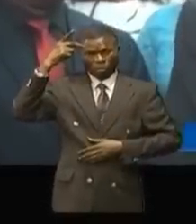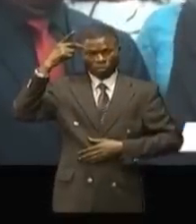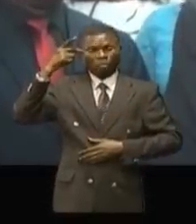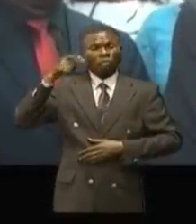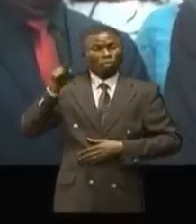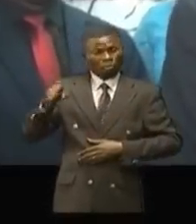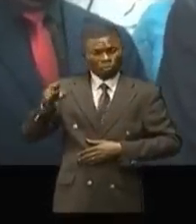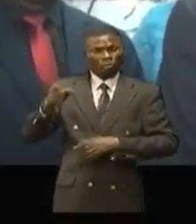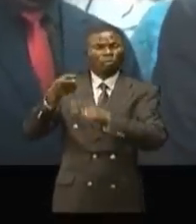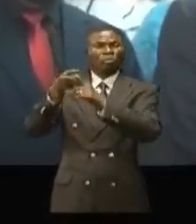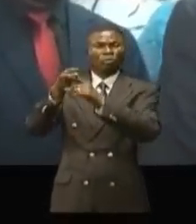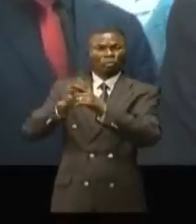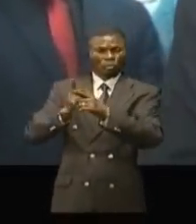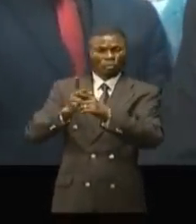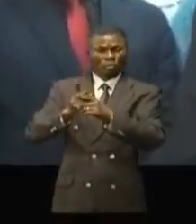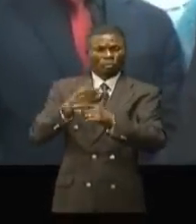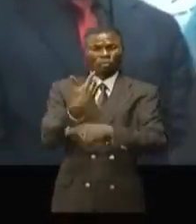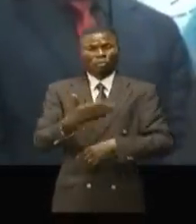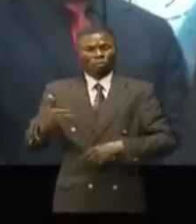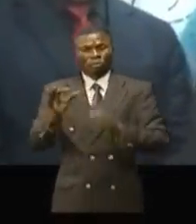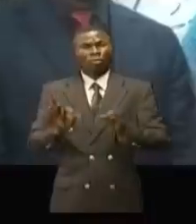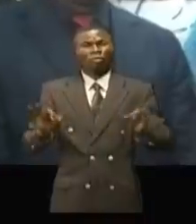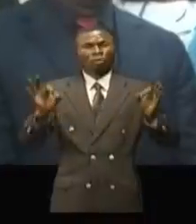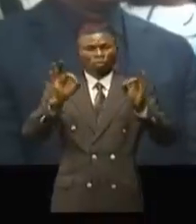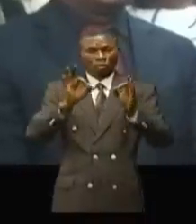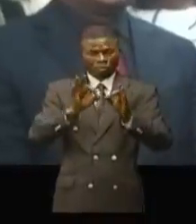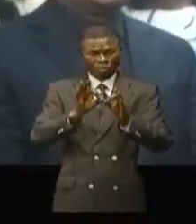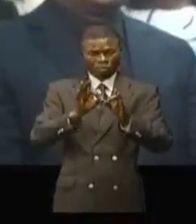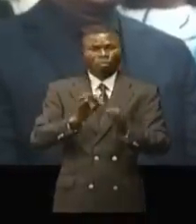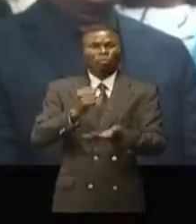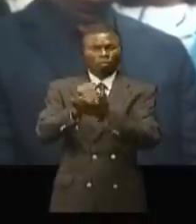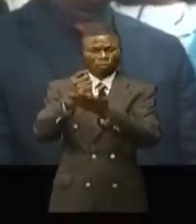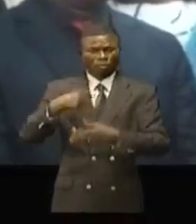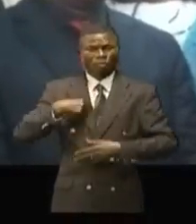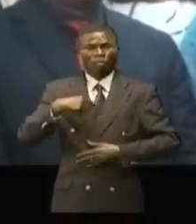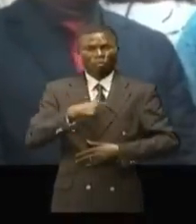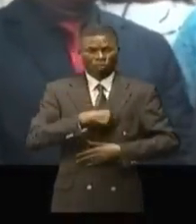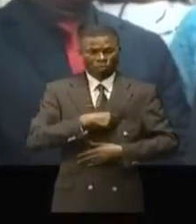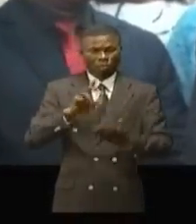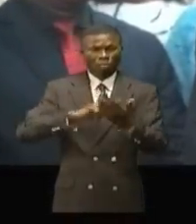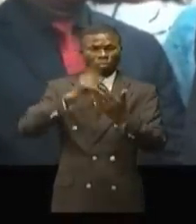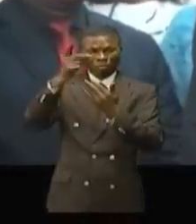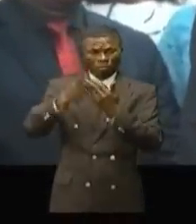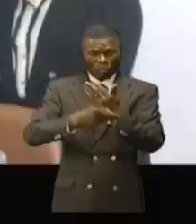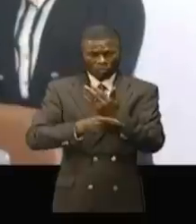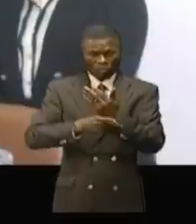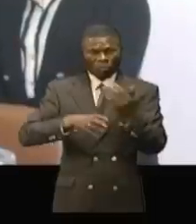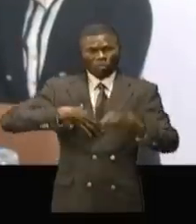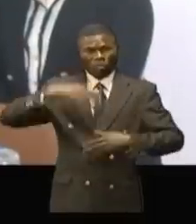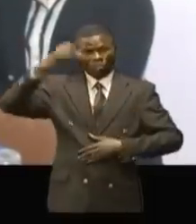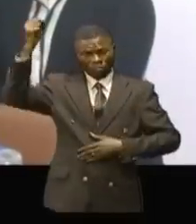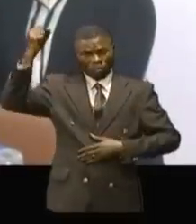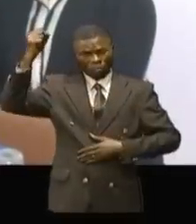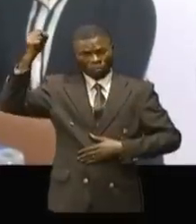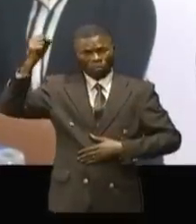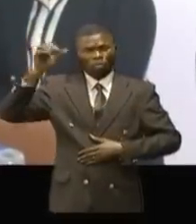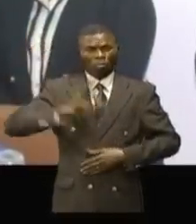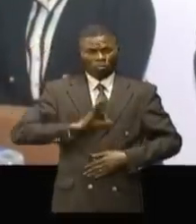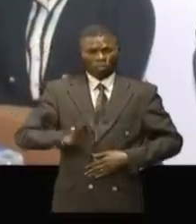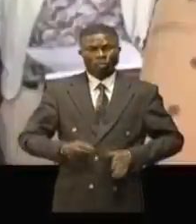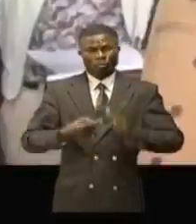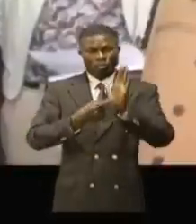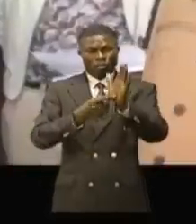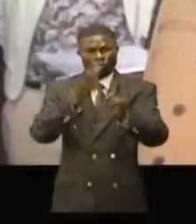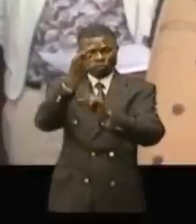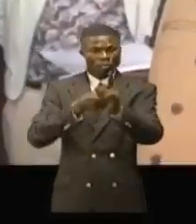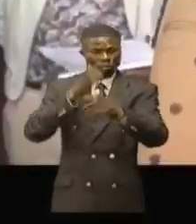sortiront des éléments devant nourrir le programme que notre champion aura à présenter dans les